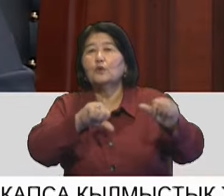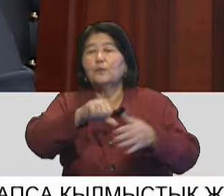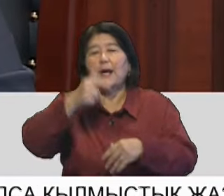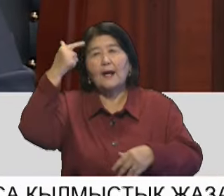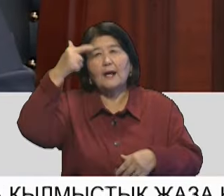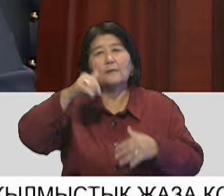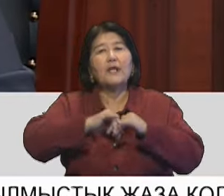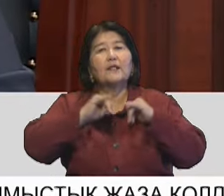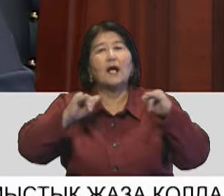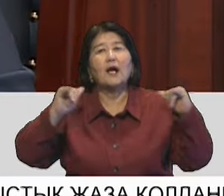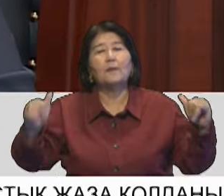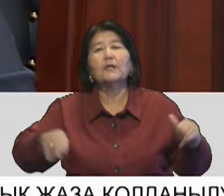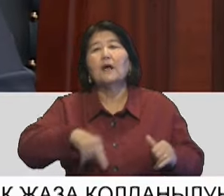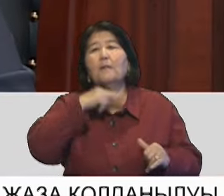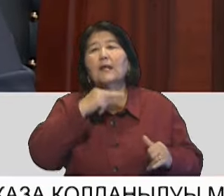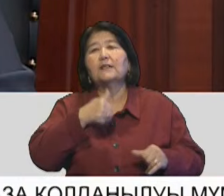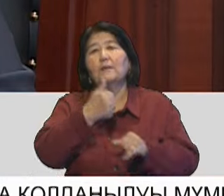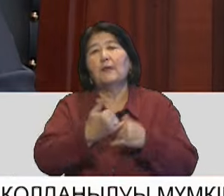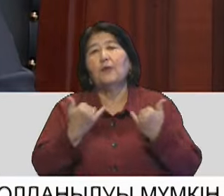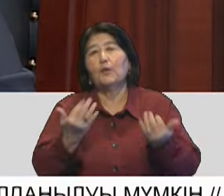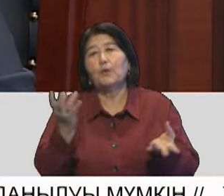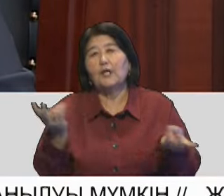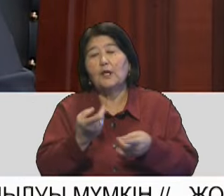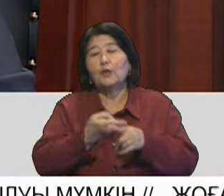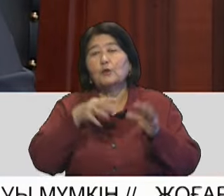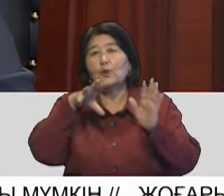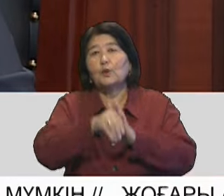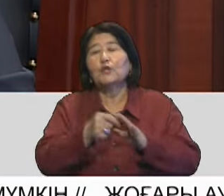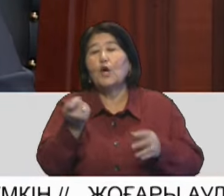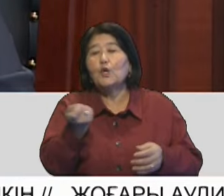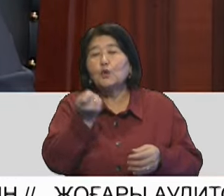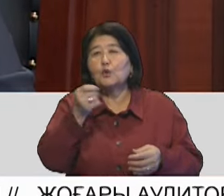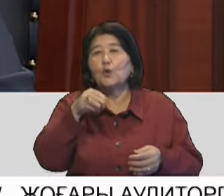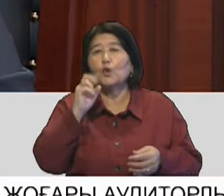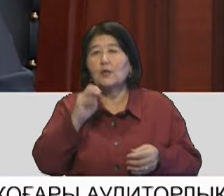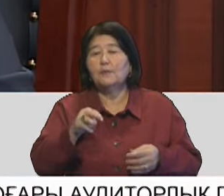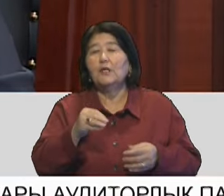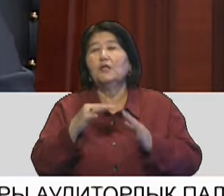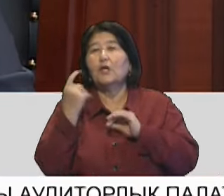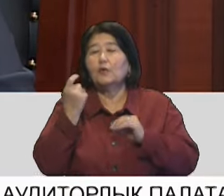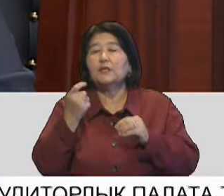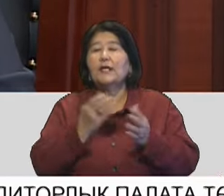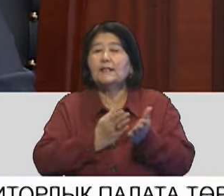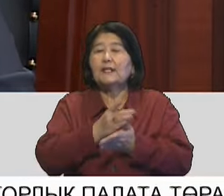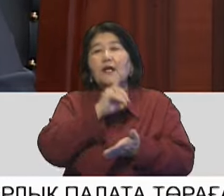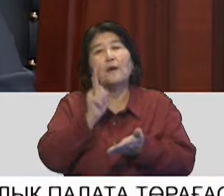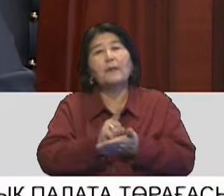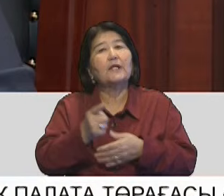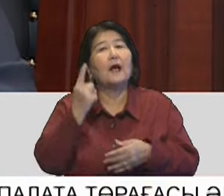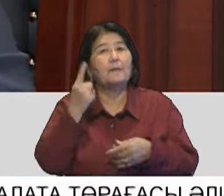ғылымды дамытуға баса мән беру керек. Соның ішінде тұқым шаруашылығын жандандыру стратегиялық міндеттердің